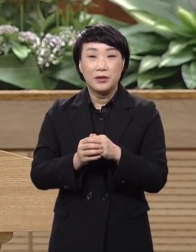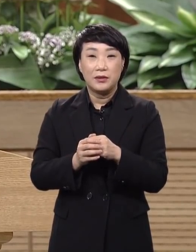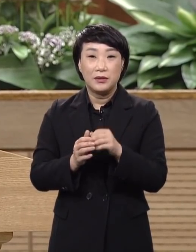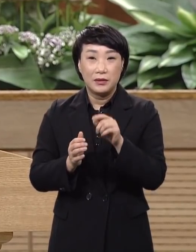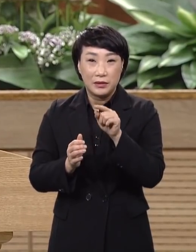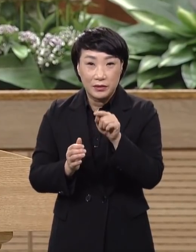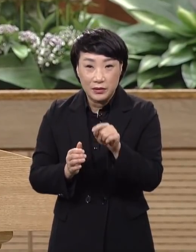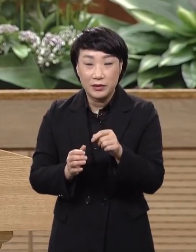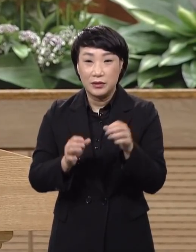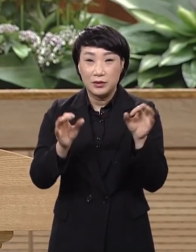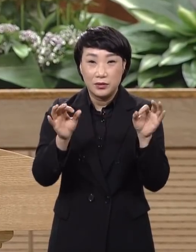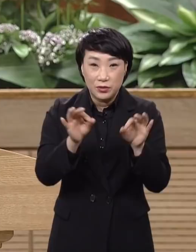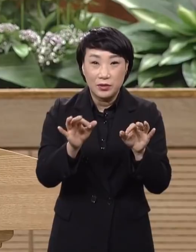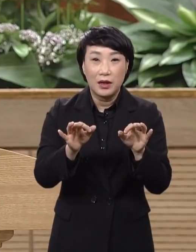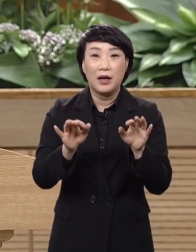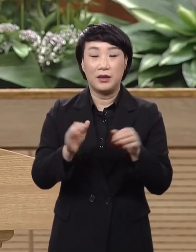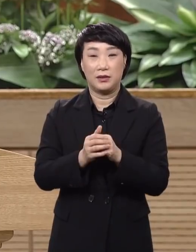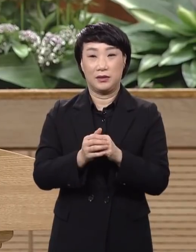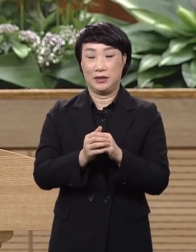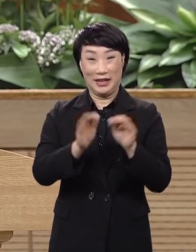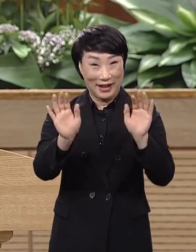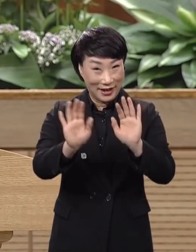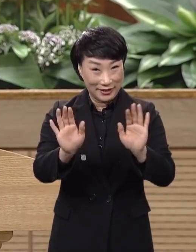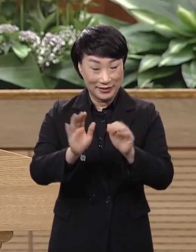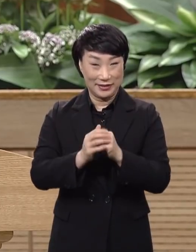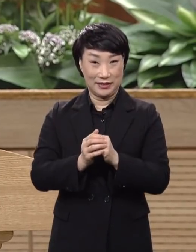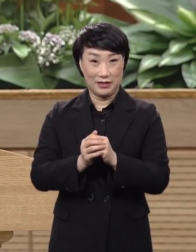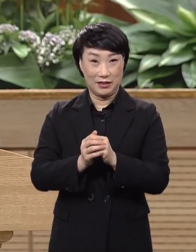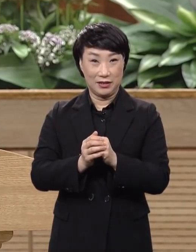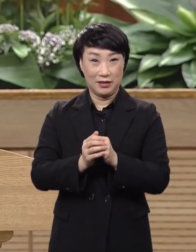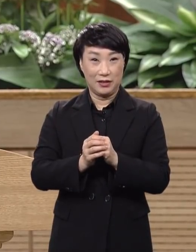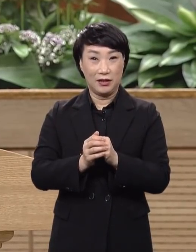임시응변적으로 하는 분이 아니요,